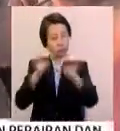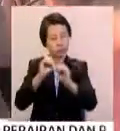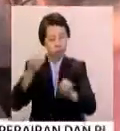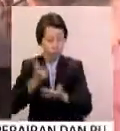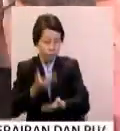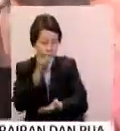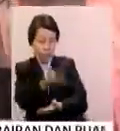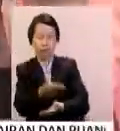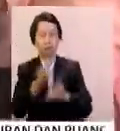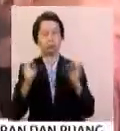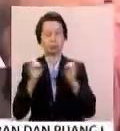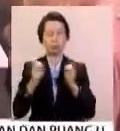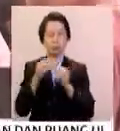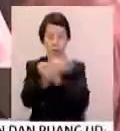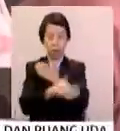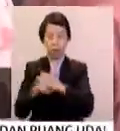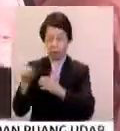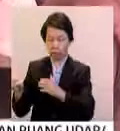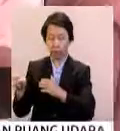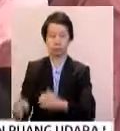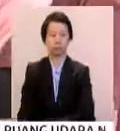pembelian dilakukan oleh negara.